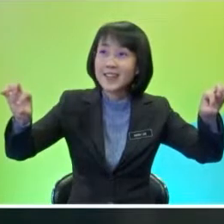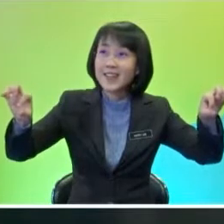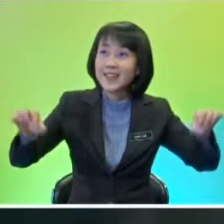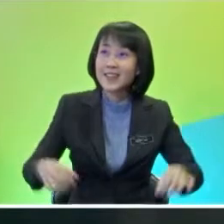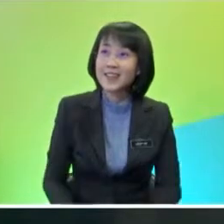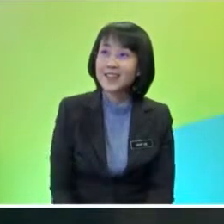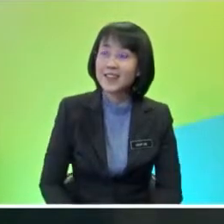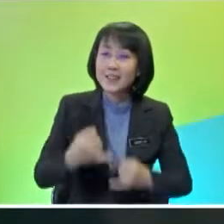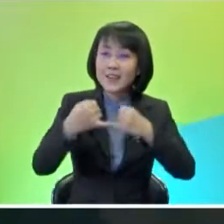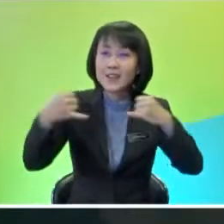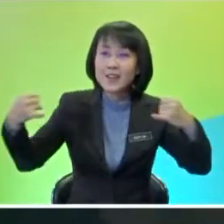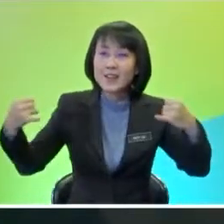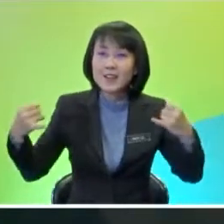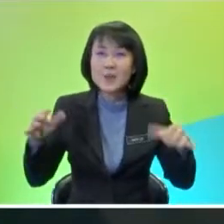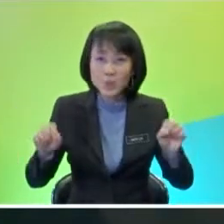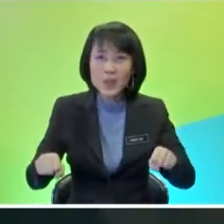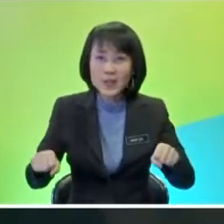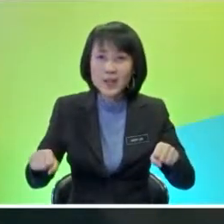sendiri ataupun